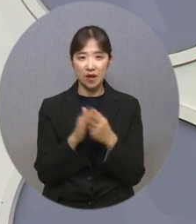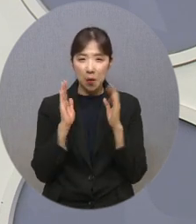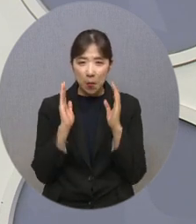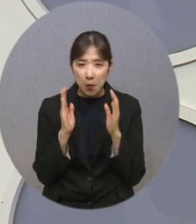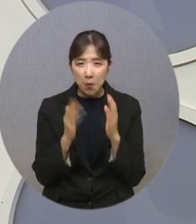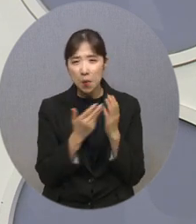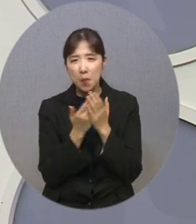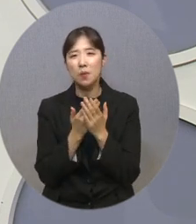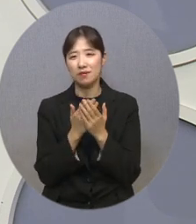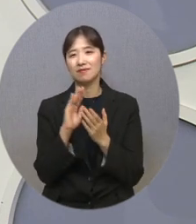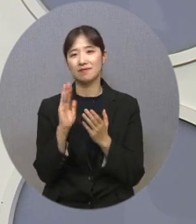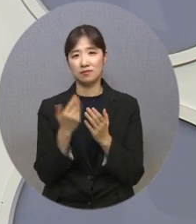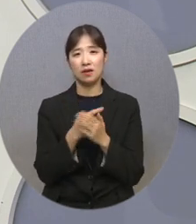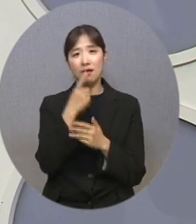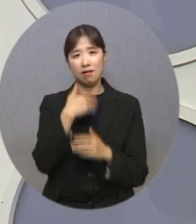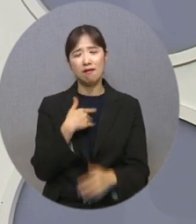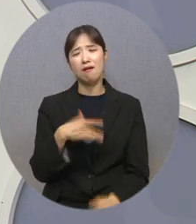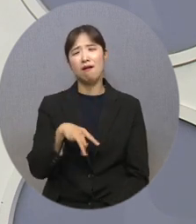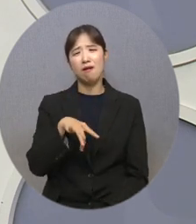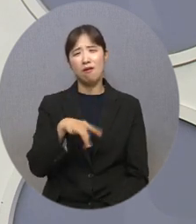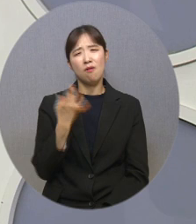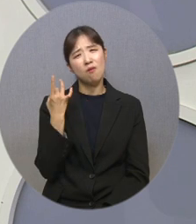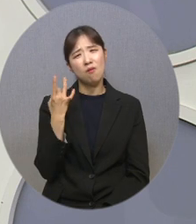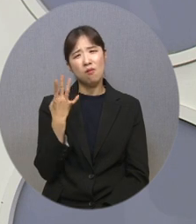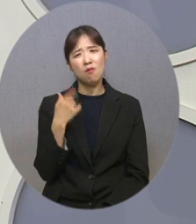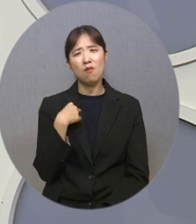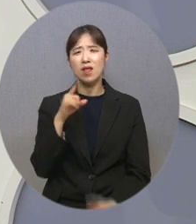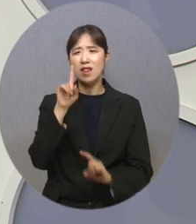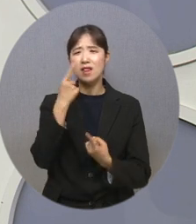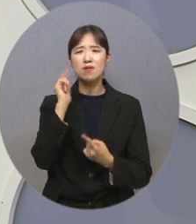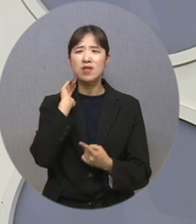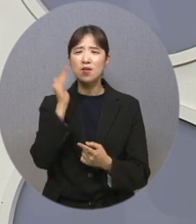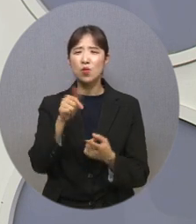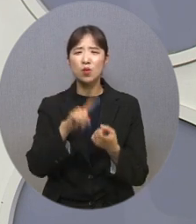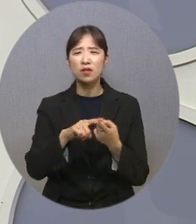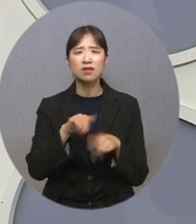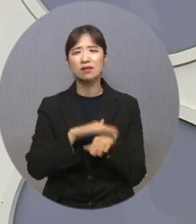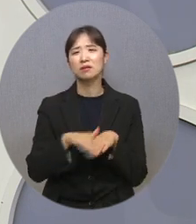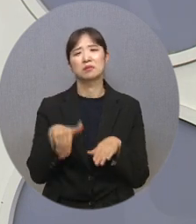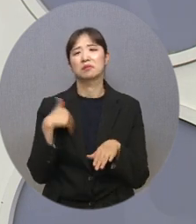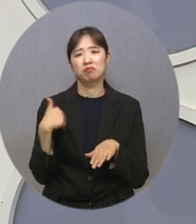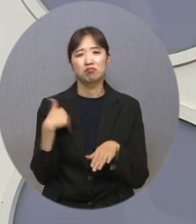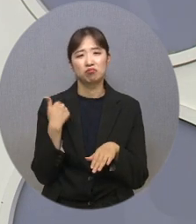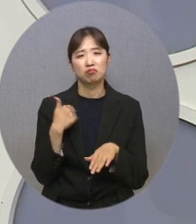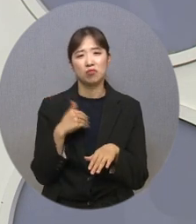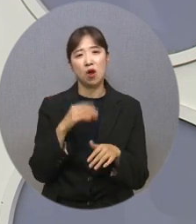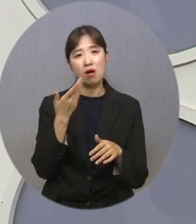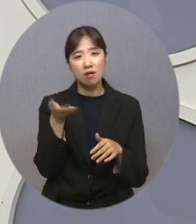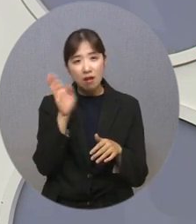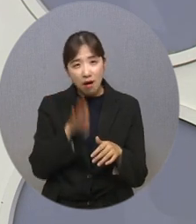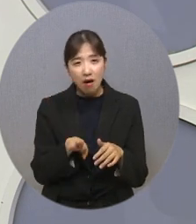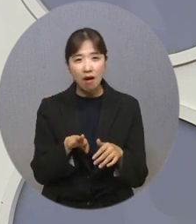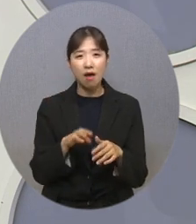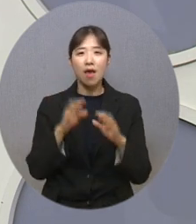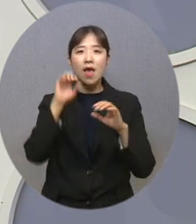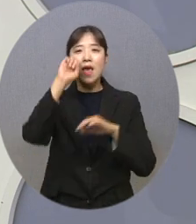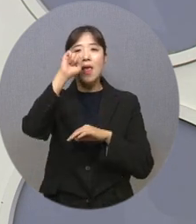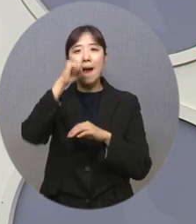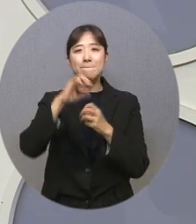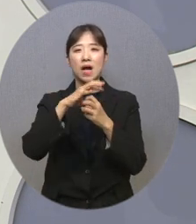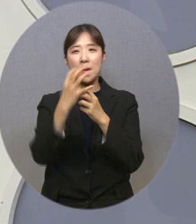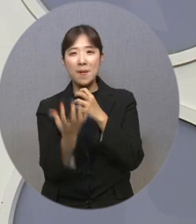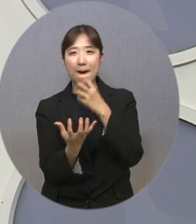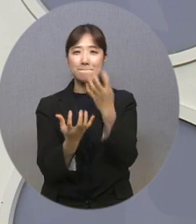시작했는데 저도 사실은 이승만 대통령이 잘 몰랐어요. 보면 볼수록 양파 껍질 벗기는